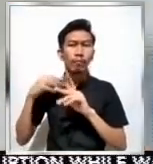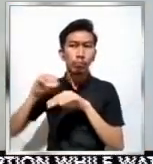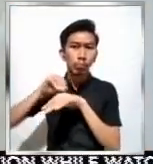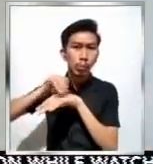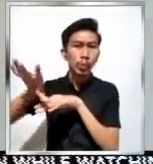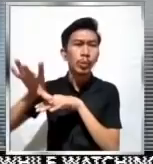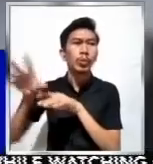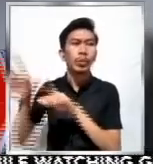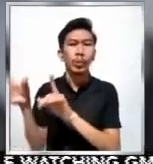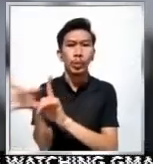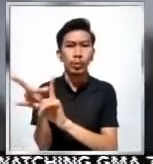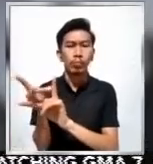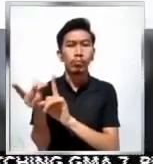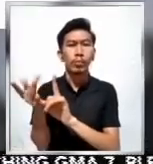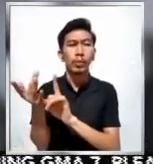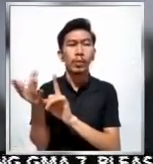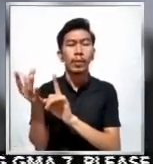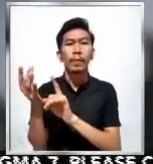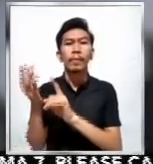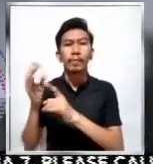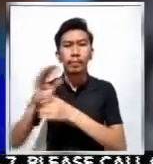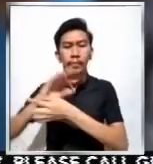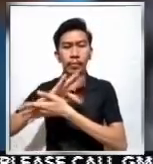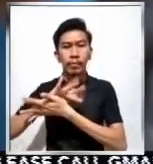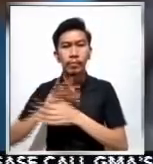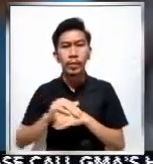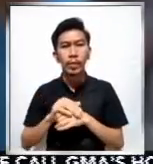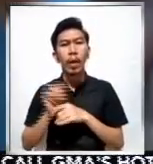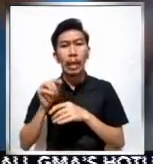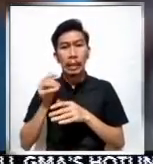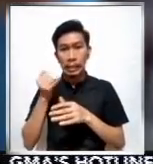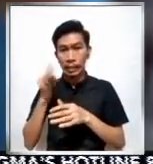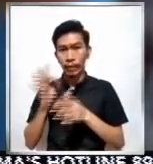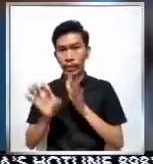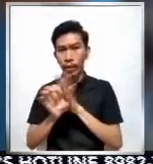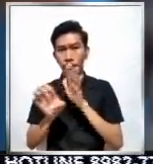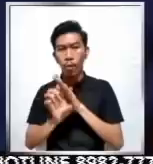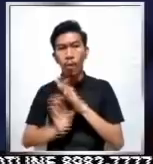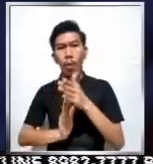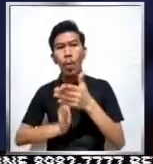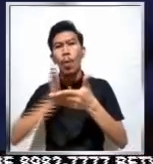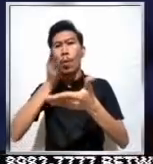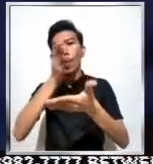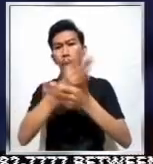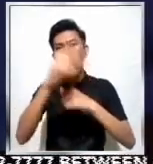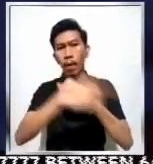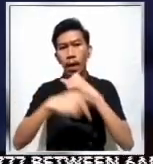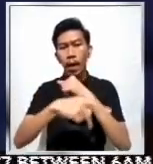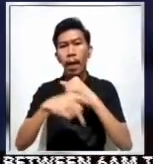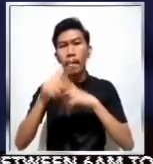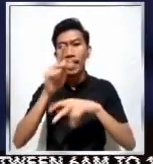LSI ang ilang probinsya. Pagdating sa kanila sir, naka-quarantine naman po yung mga tao. At